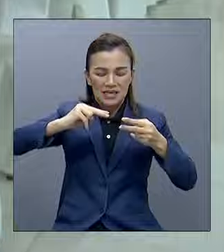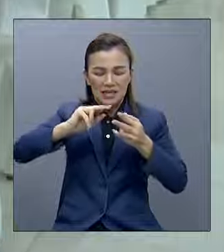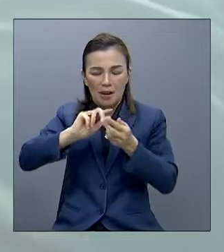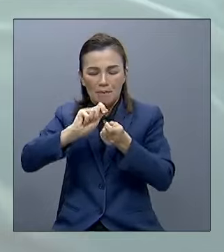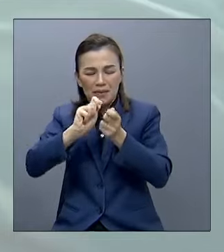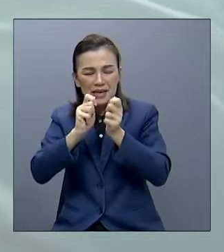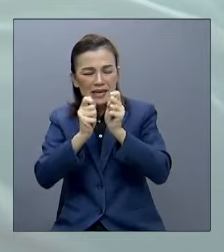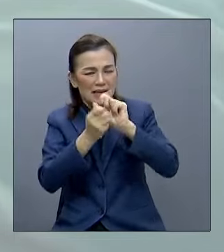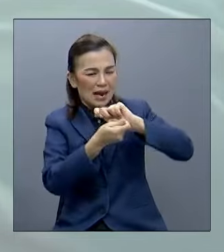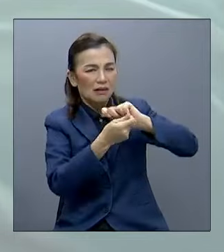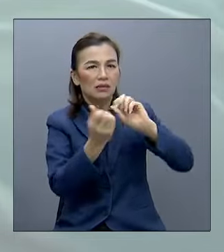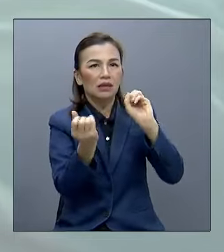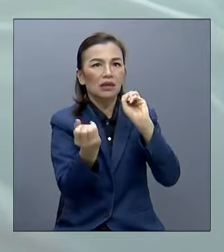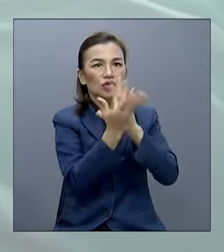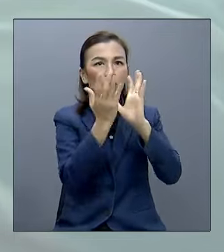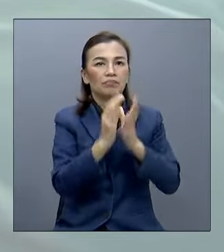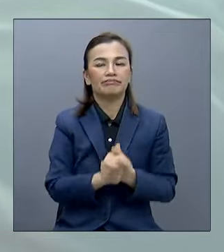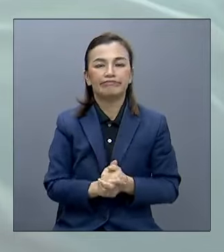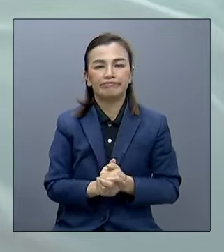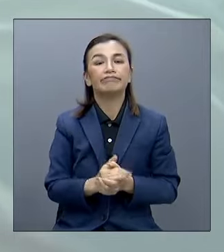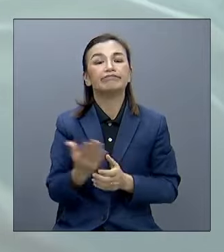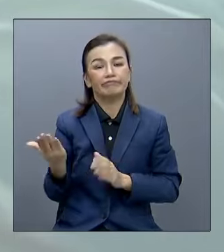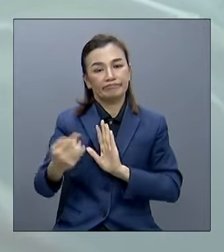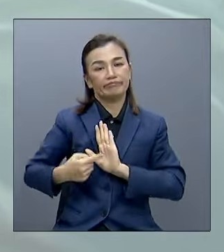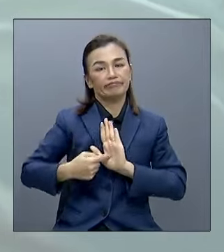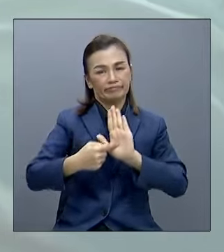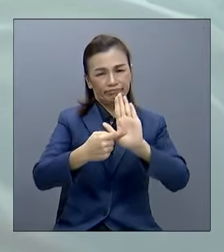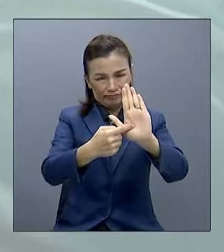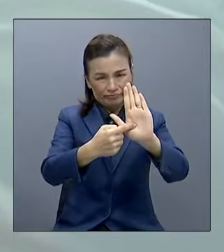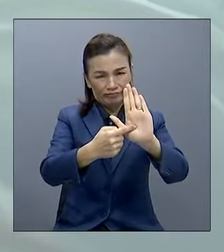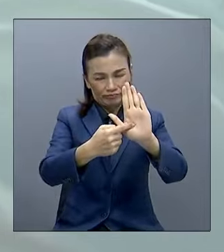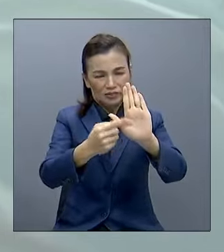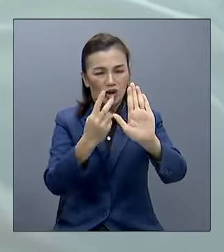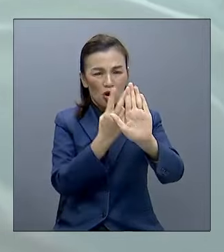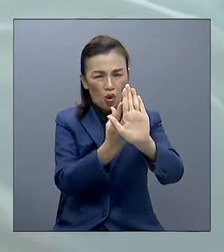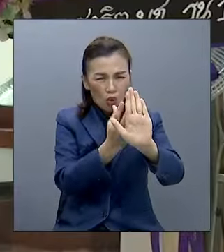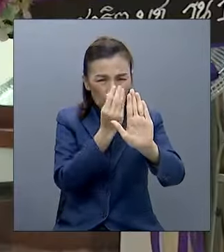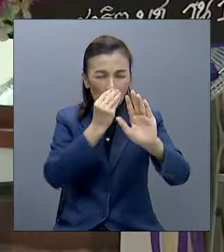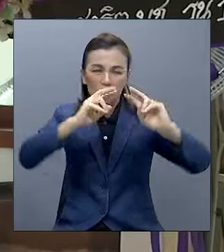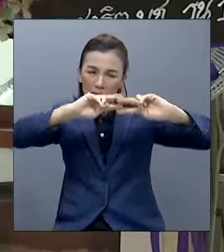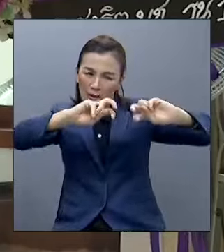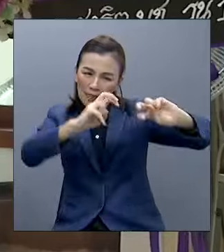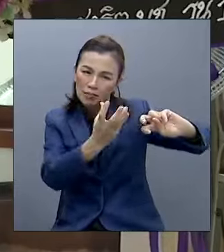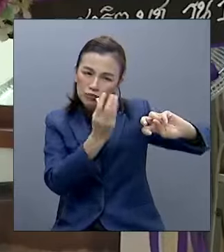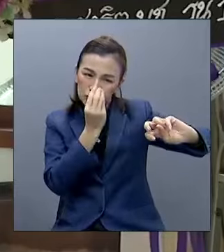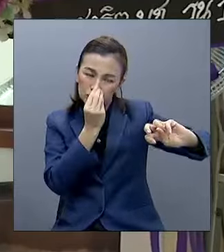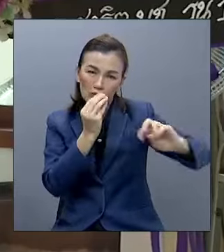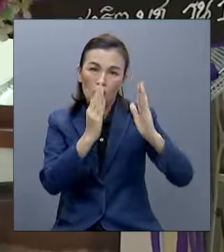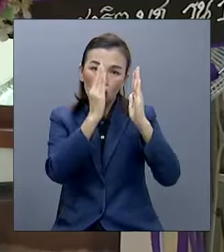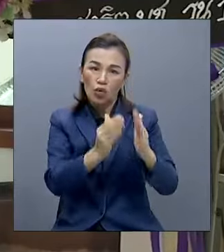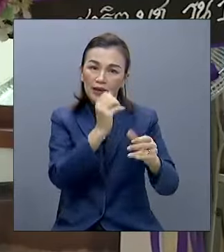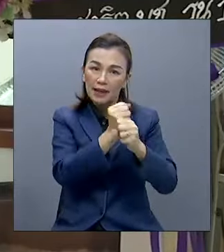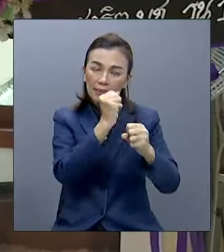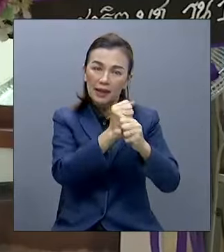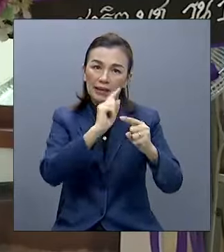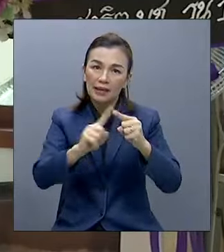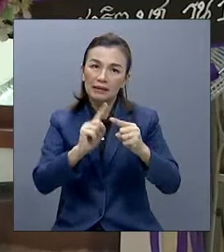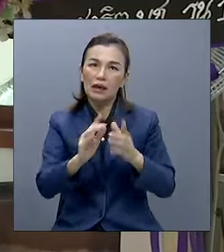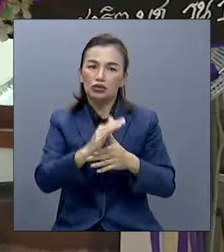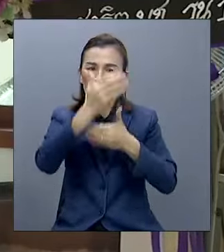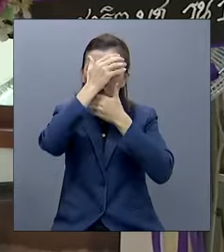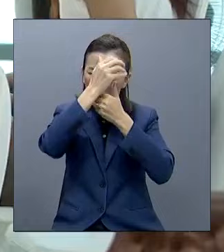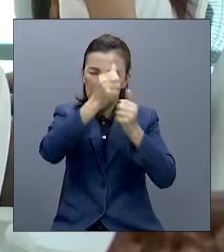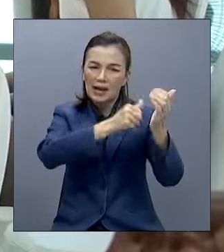ากให้เรื่องนี้ของอาจารย์ระวิวรรณเนี่ยเป็นกรณีศึกษาและหน่วยงานที่เกี่ยวข้องต้องใส่ใจในการแก้ไขปัญหามากกว่านี้